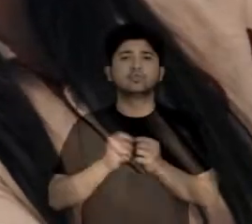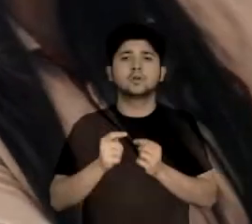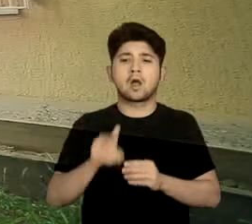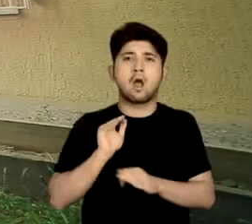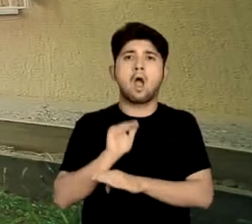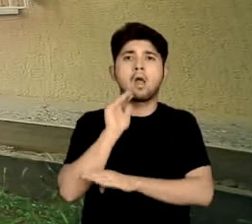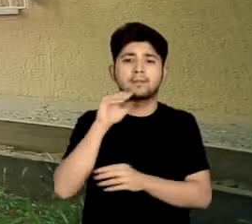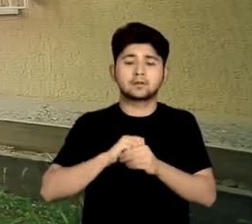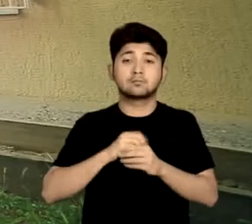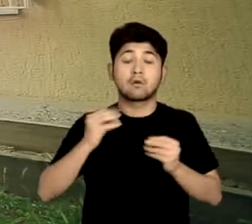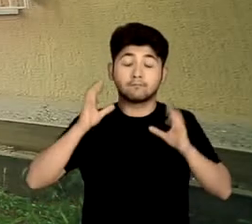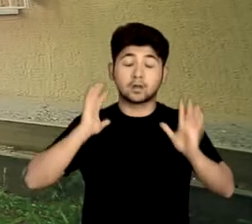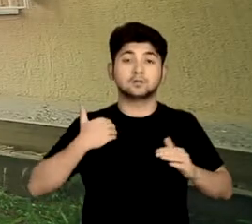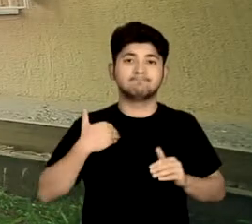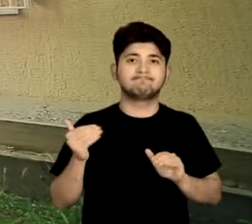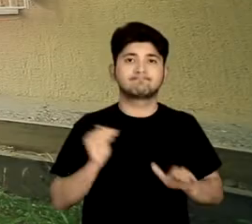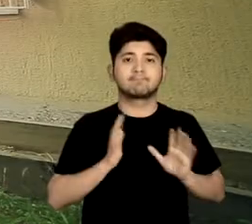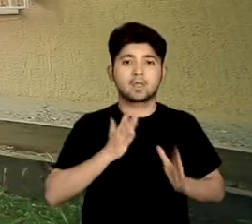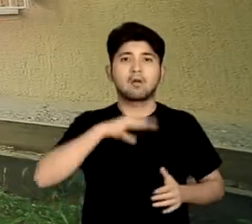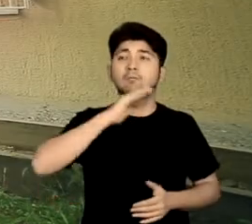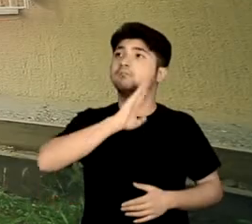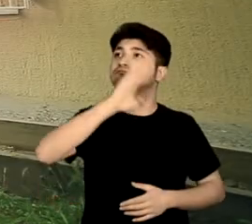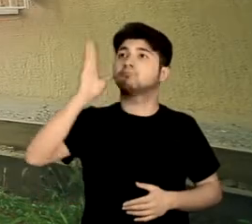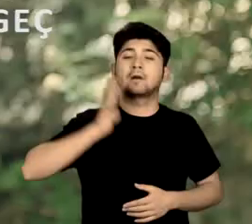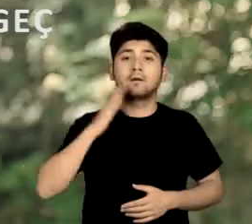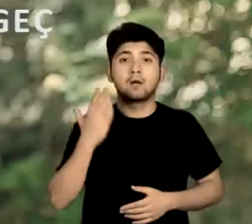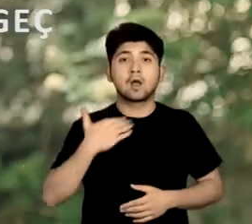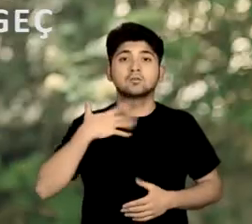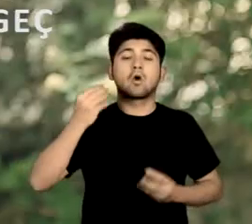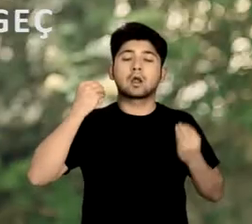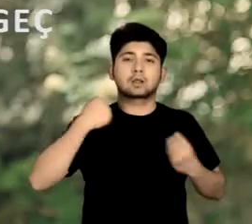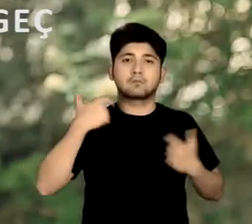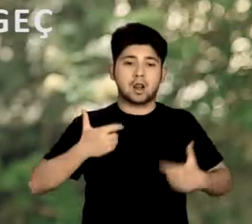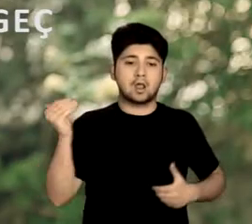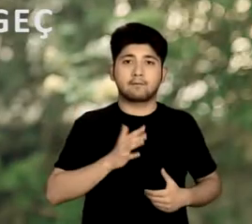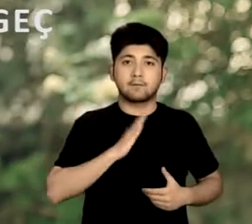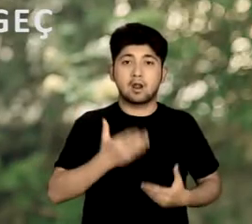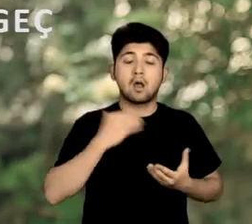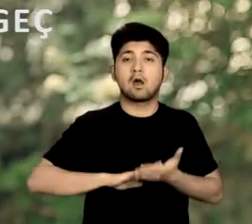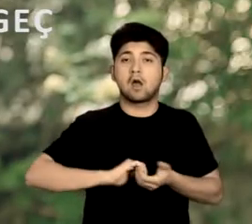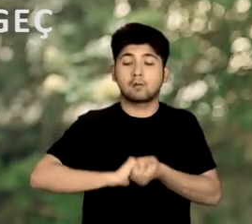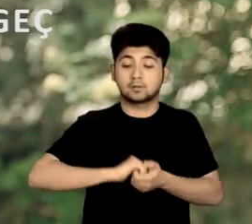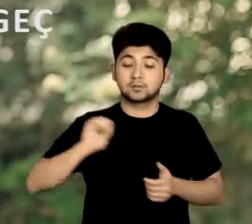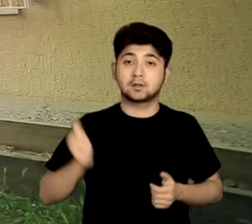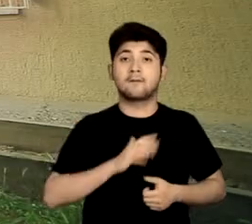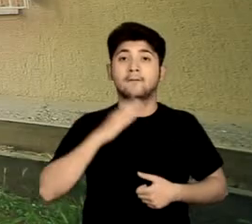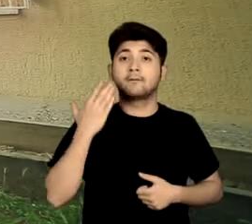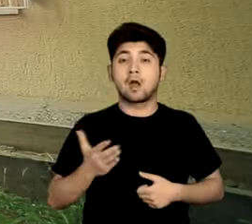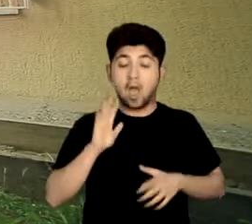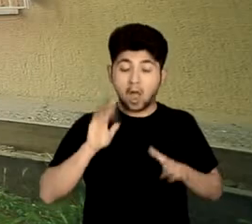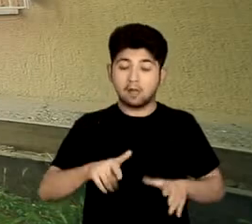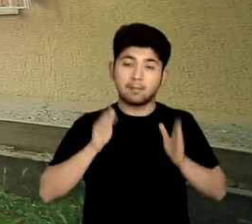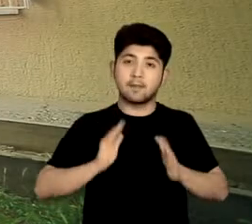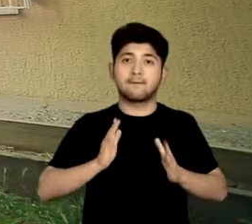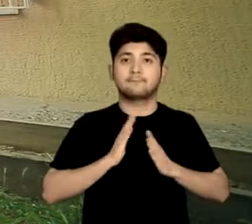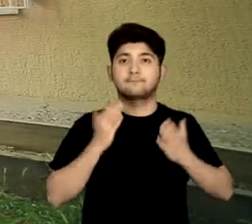Büşra'nın hayatına çok şey kattı basket. Yurt dışlarını gezdi, çok iyi yerlere geldi, güzel arkadaşlıklar kurdu. Hala